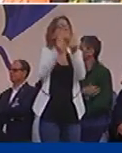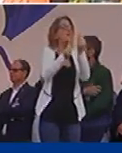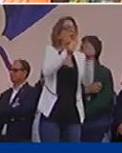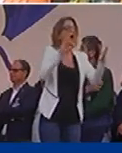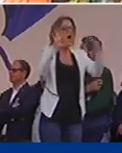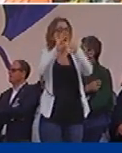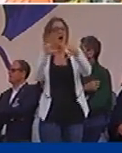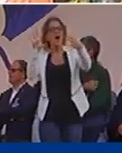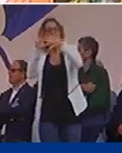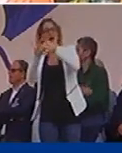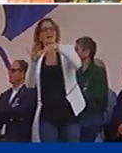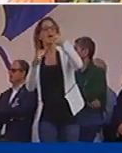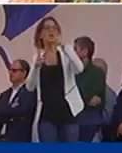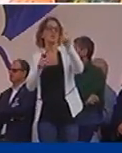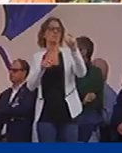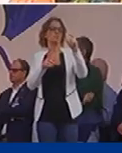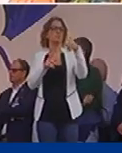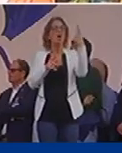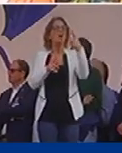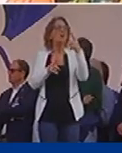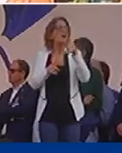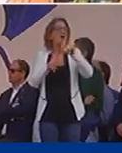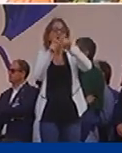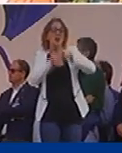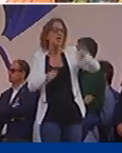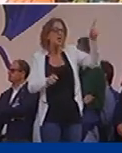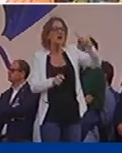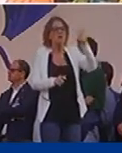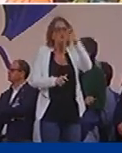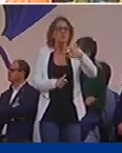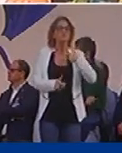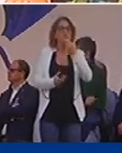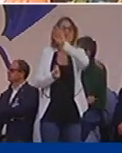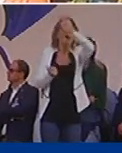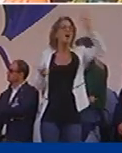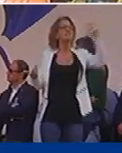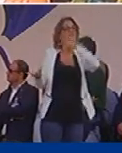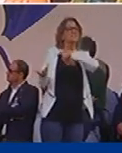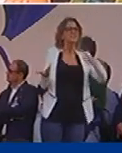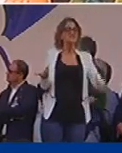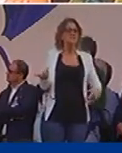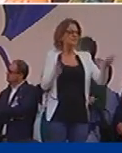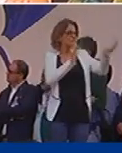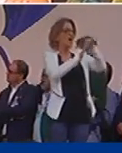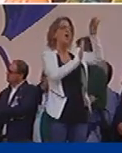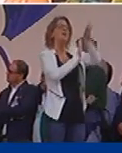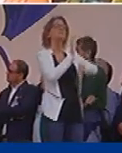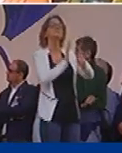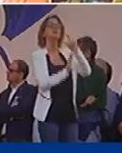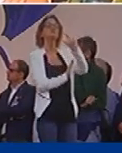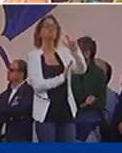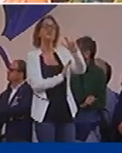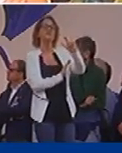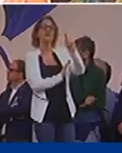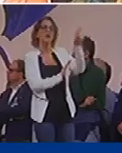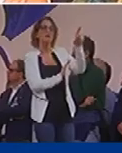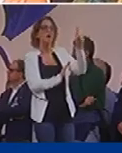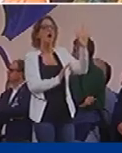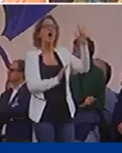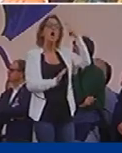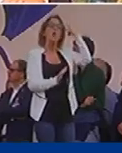comuni, anche non a guida leghista, perché ci sono tanti sindaci eletti da liste civiche che sono